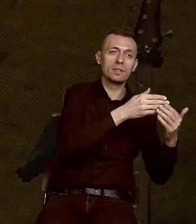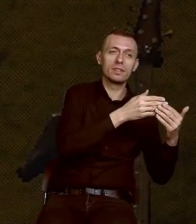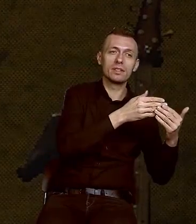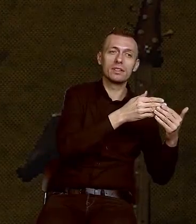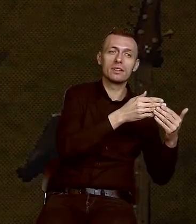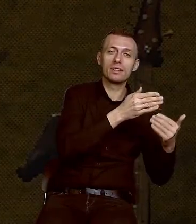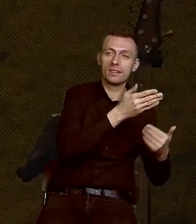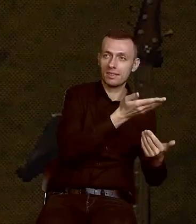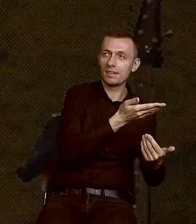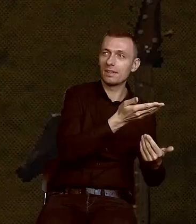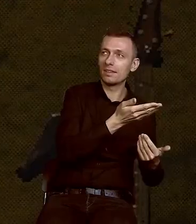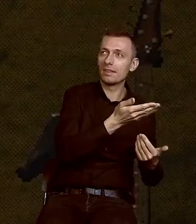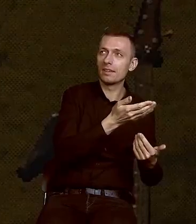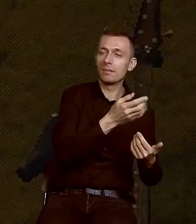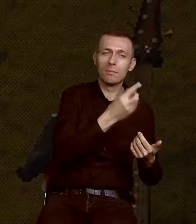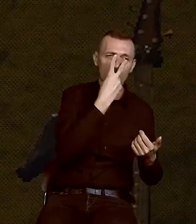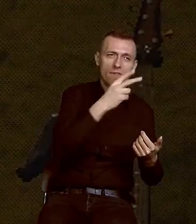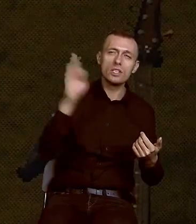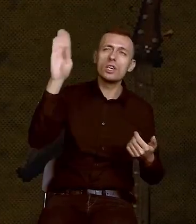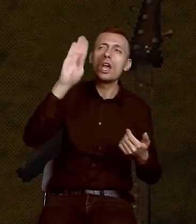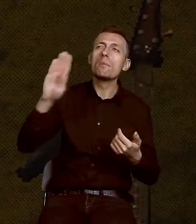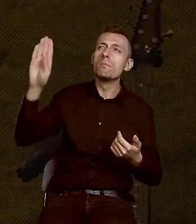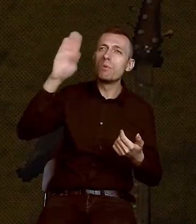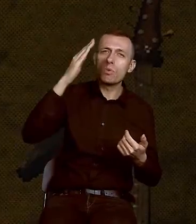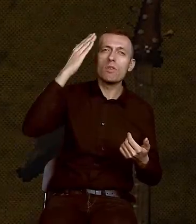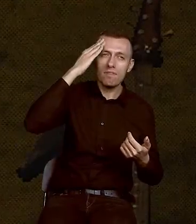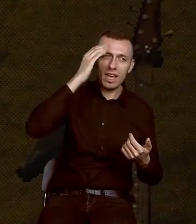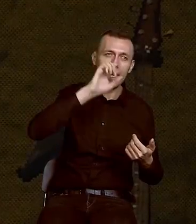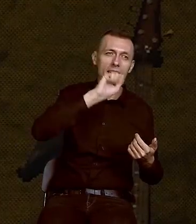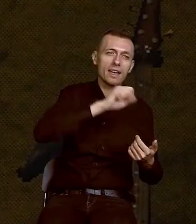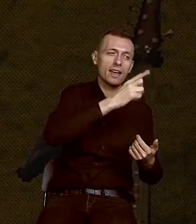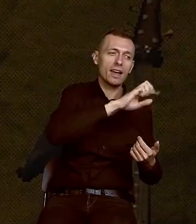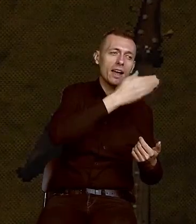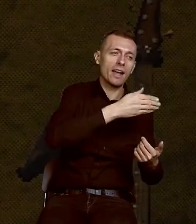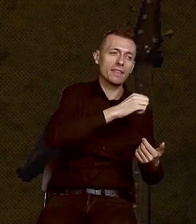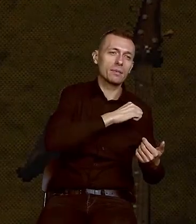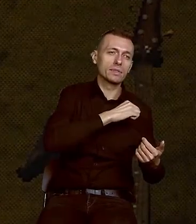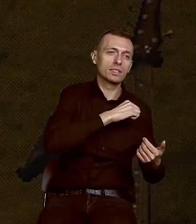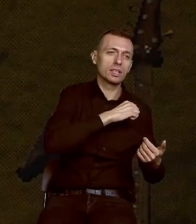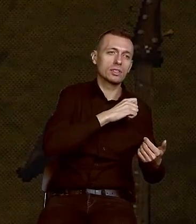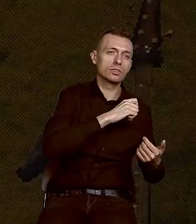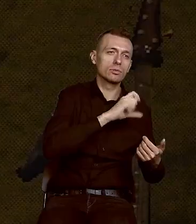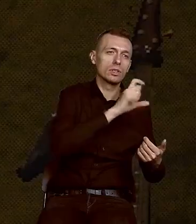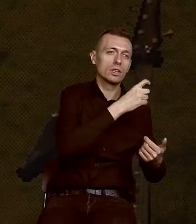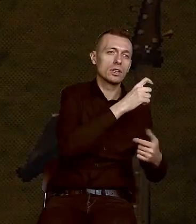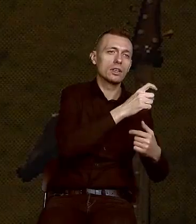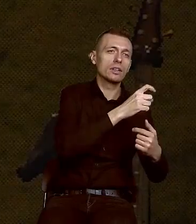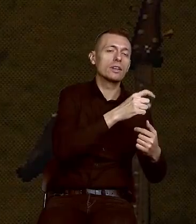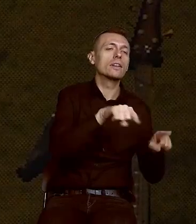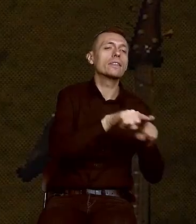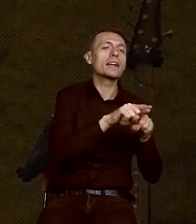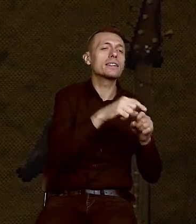Adam robi to, co robi każdy szanujący się człowiek. Co robisz ty i co robię